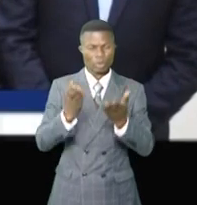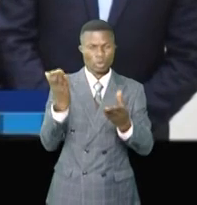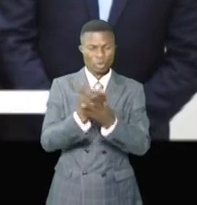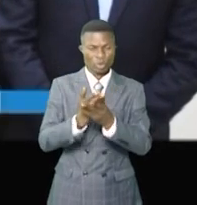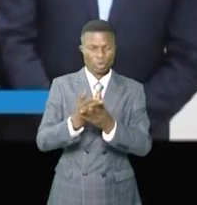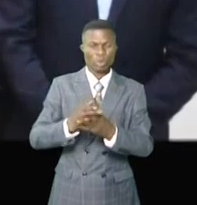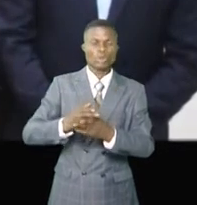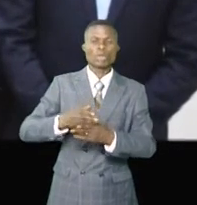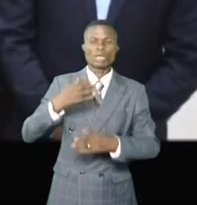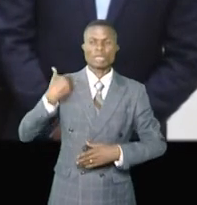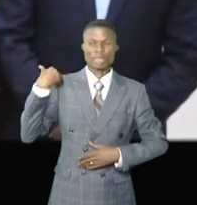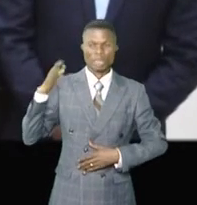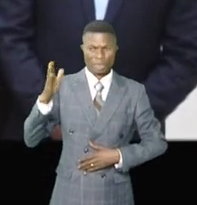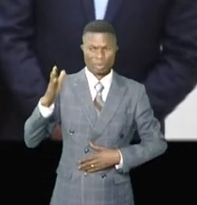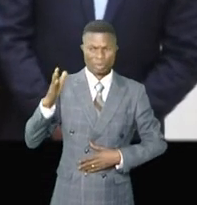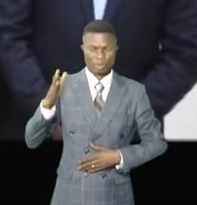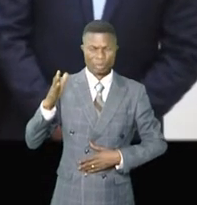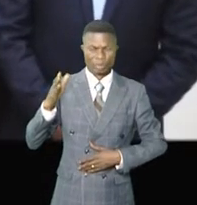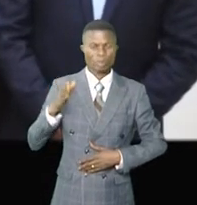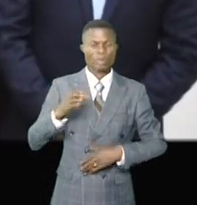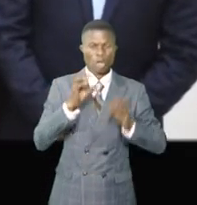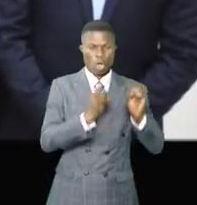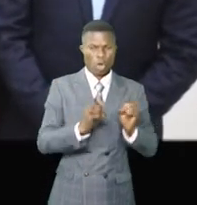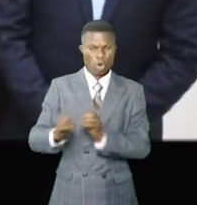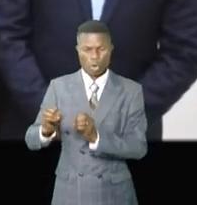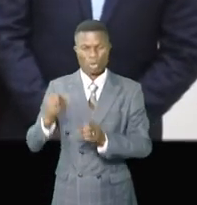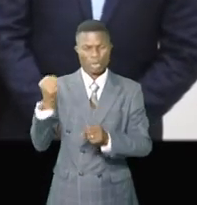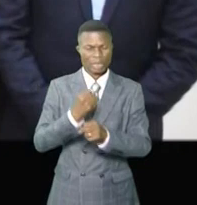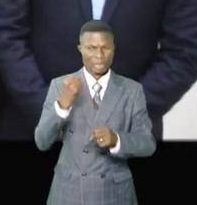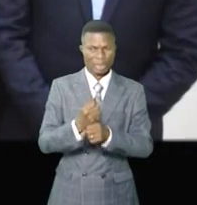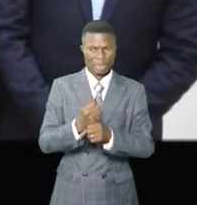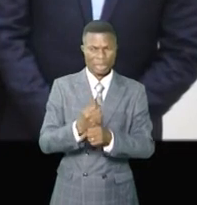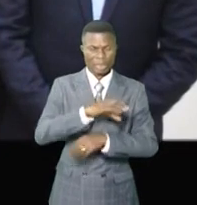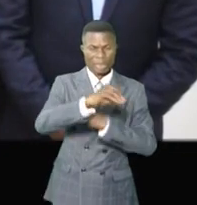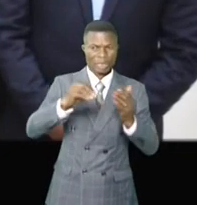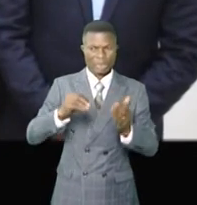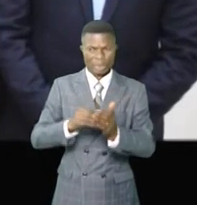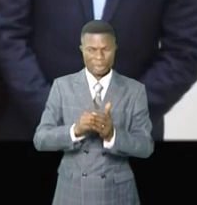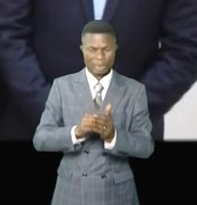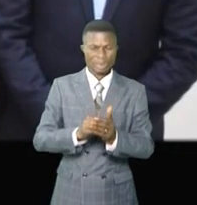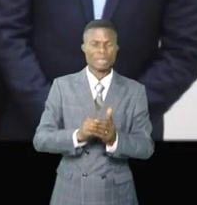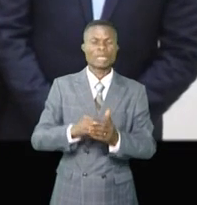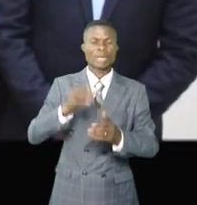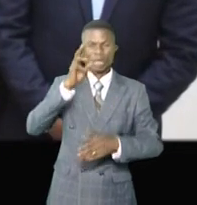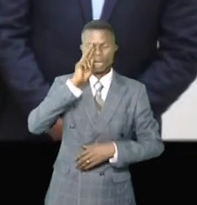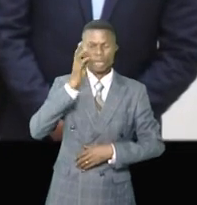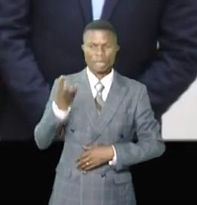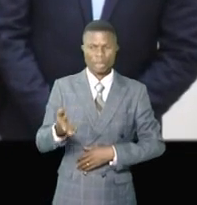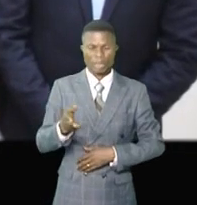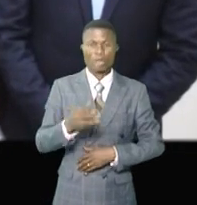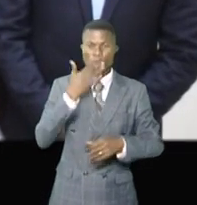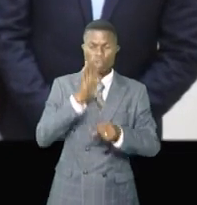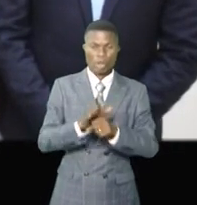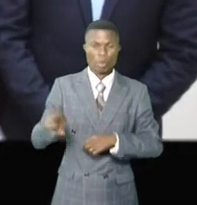juridiques devant régir l'organisation et le fonctionnement d'un centre de négoce. Je peux vous